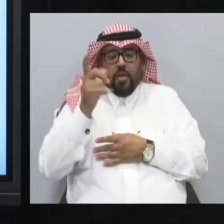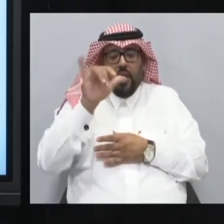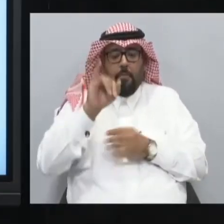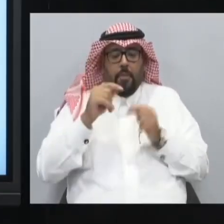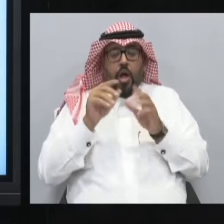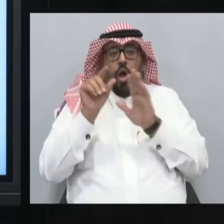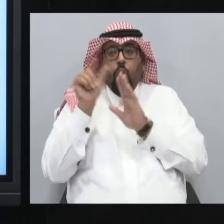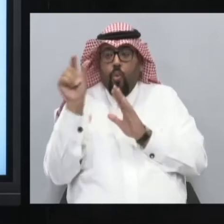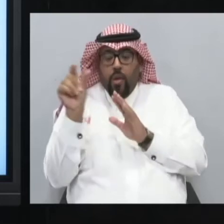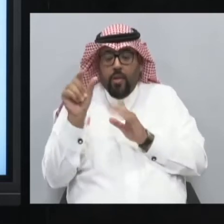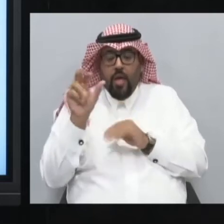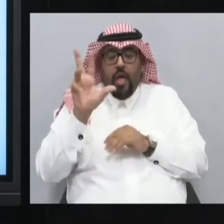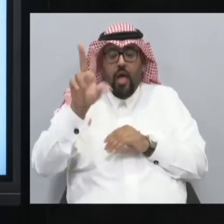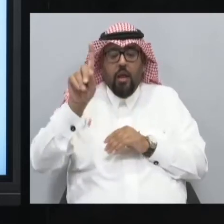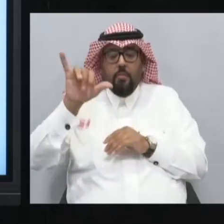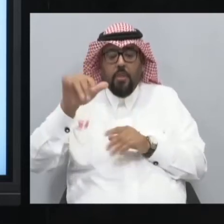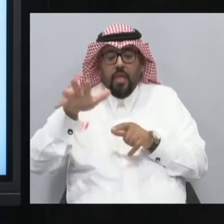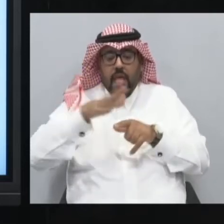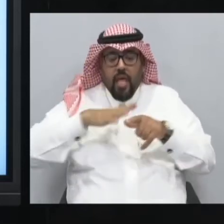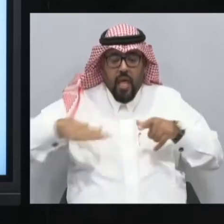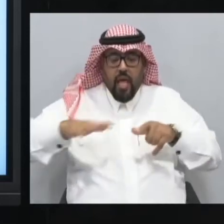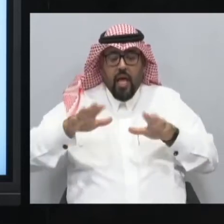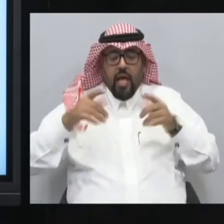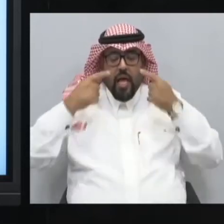نحن في وحدة البيئة الصحية،